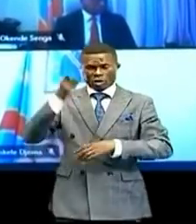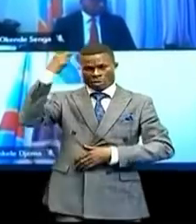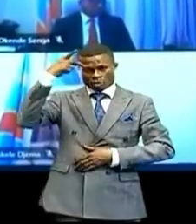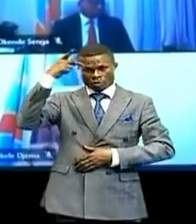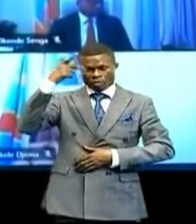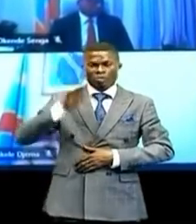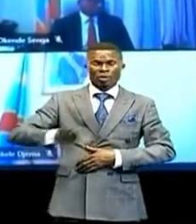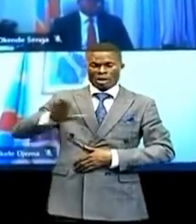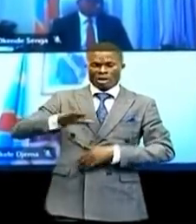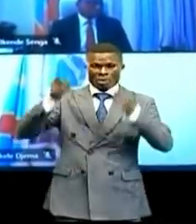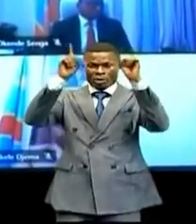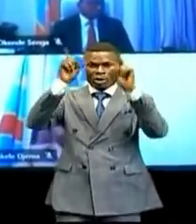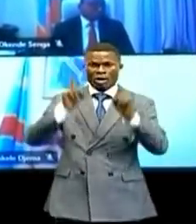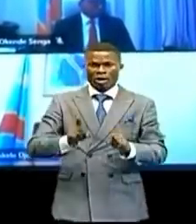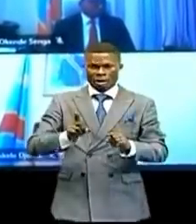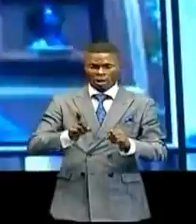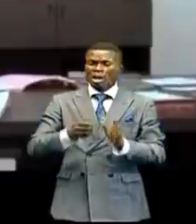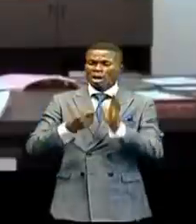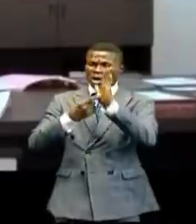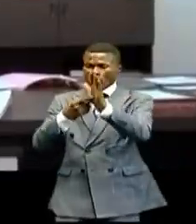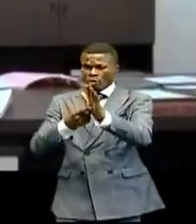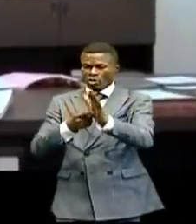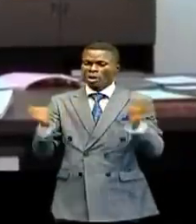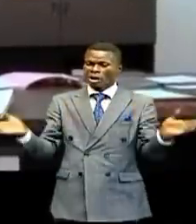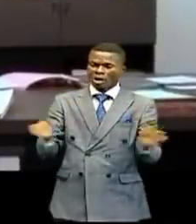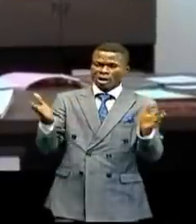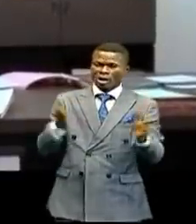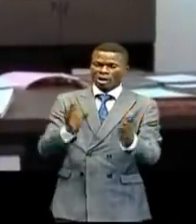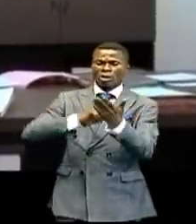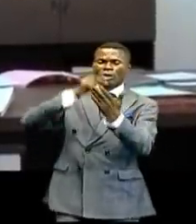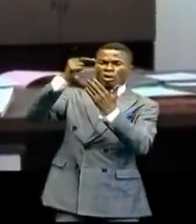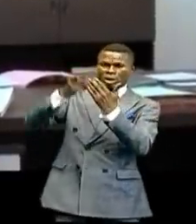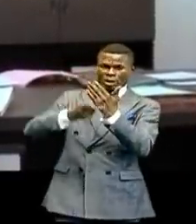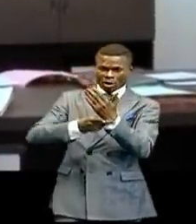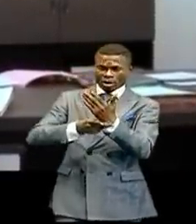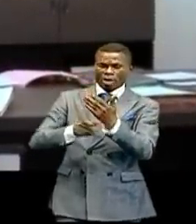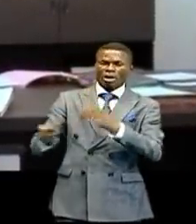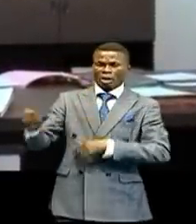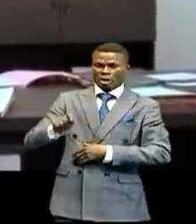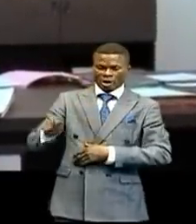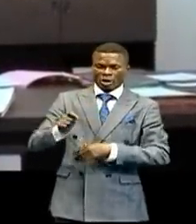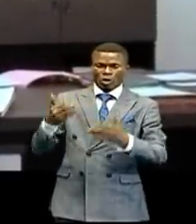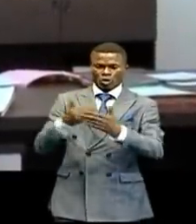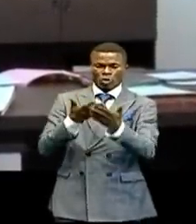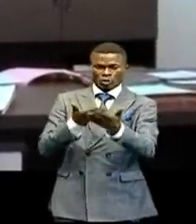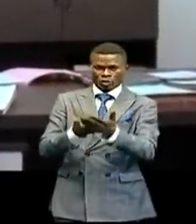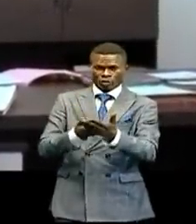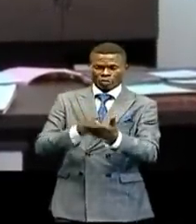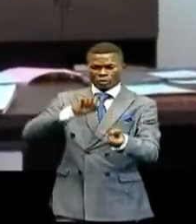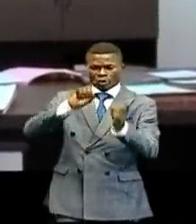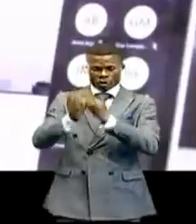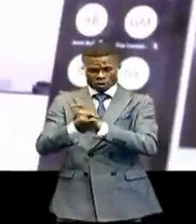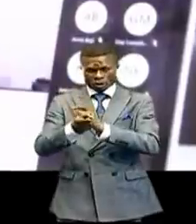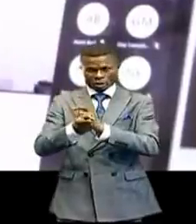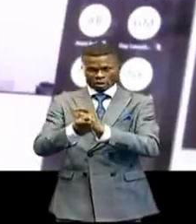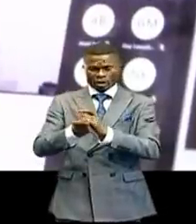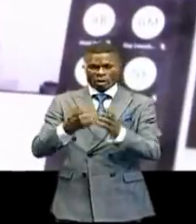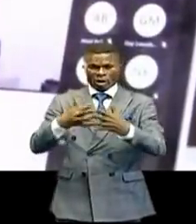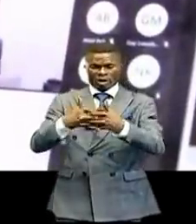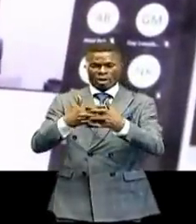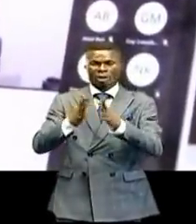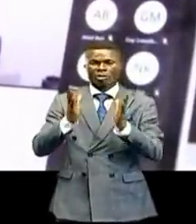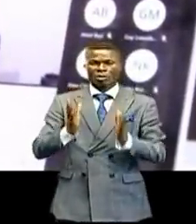que les pays africains pourraient lever pour renforcer la planification dans les territoires ruraux, l'amélioration des